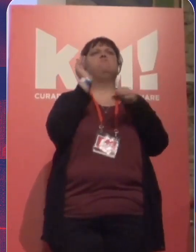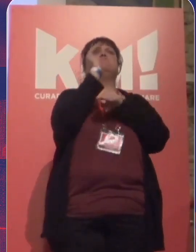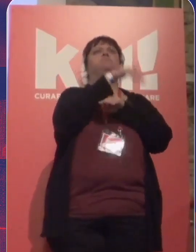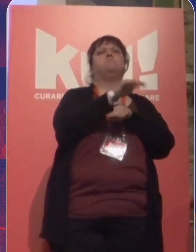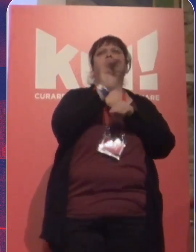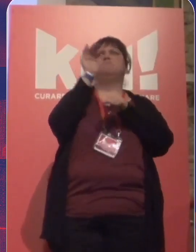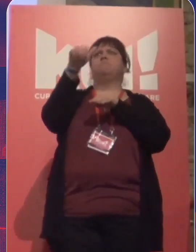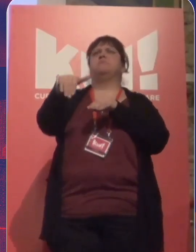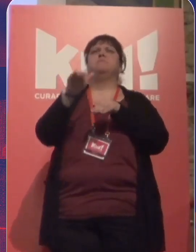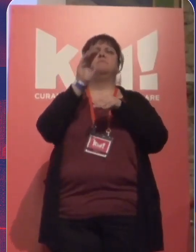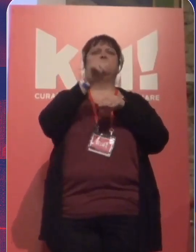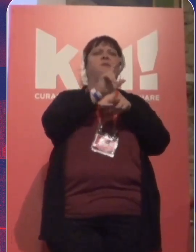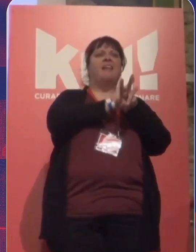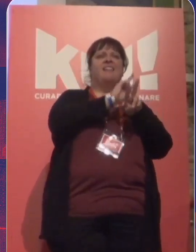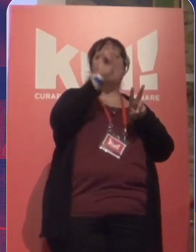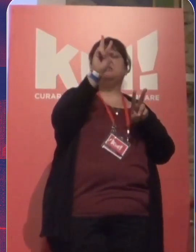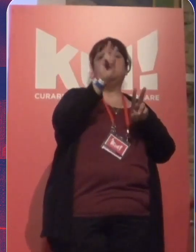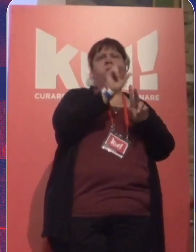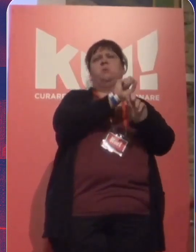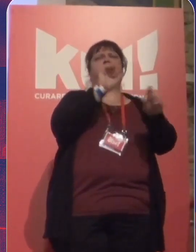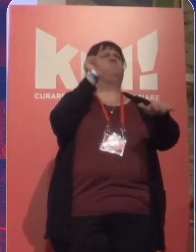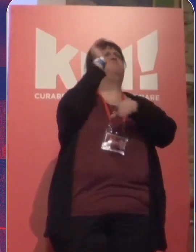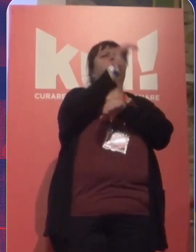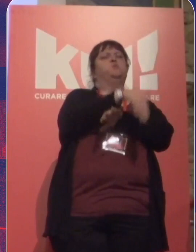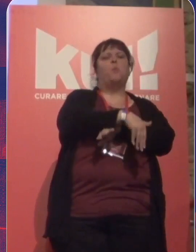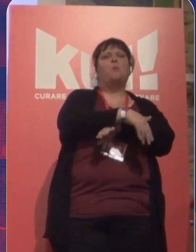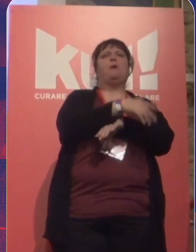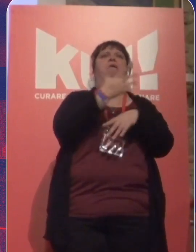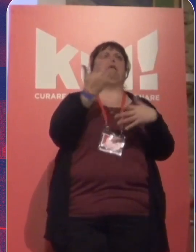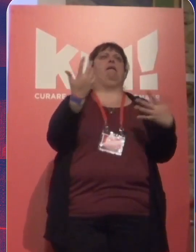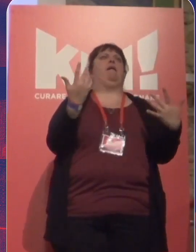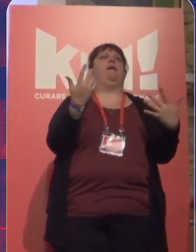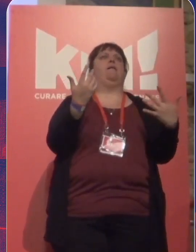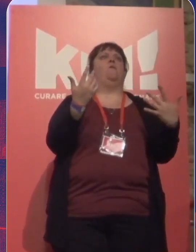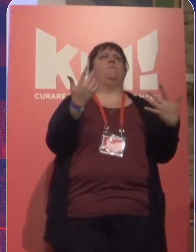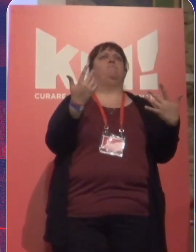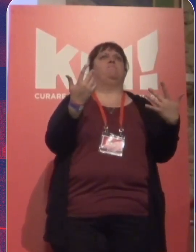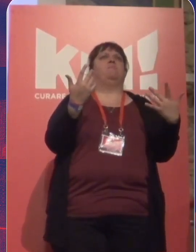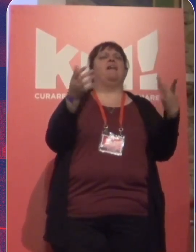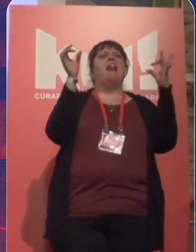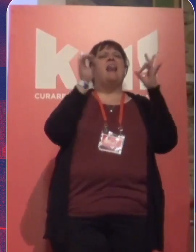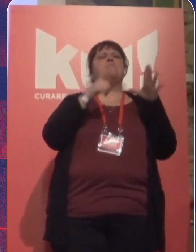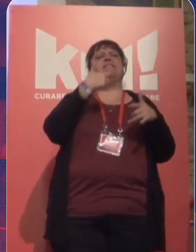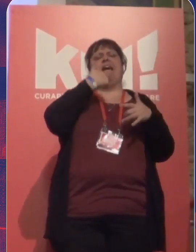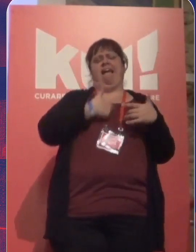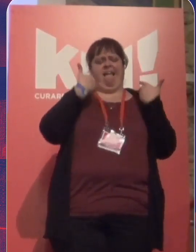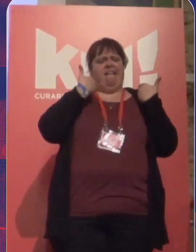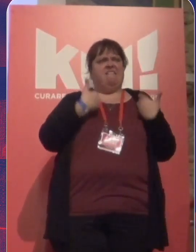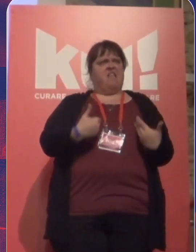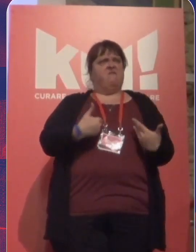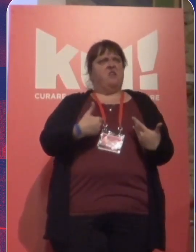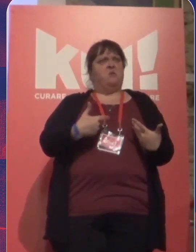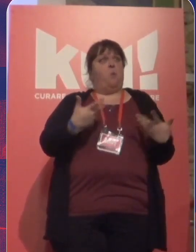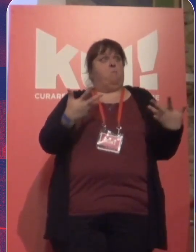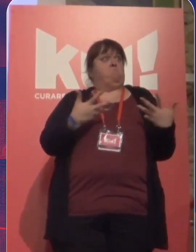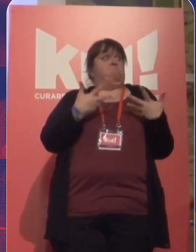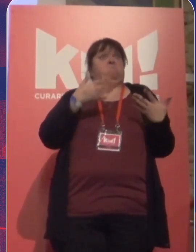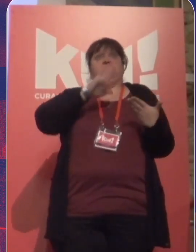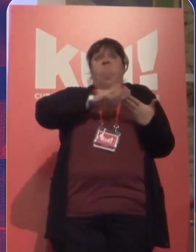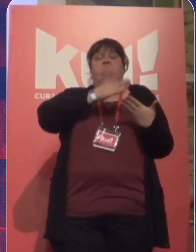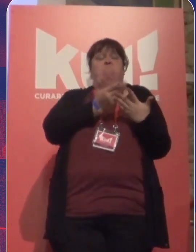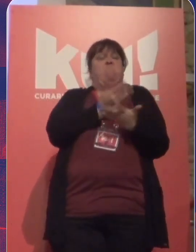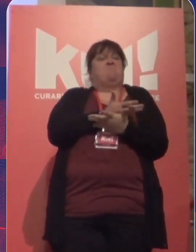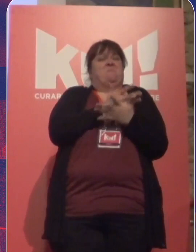una enfatizzazione della dimensione individuale della libertà abbiamo vissuto in quel tempo